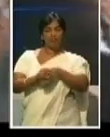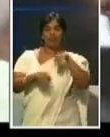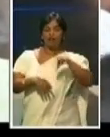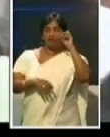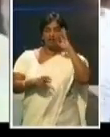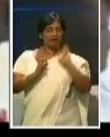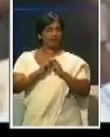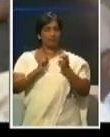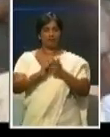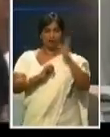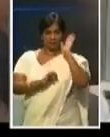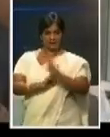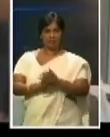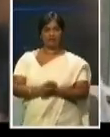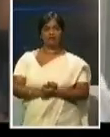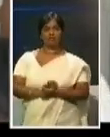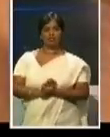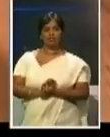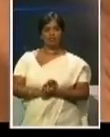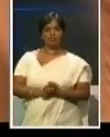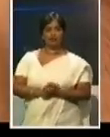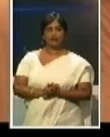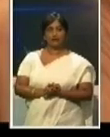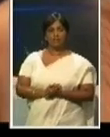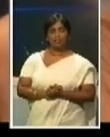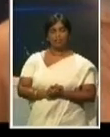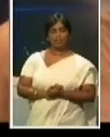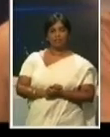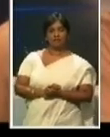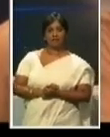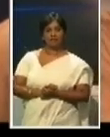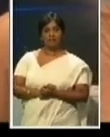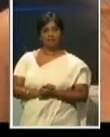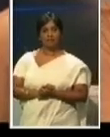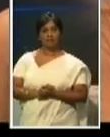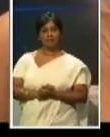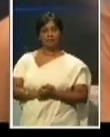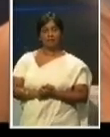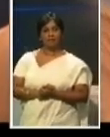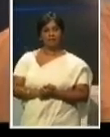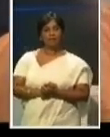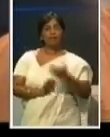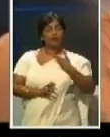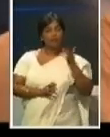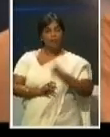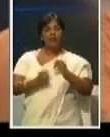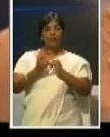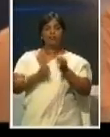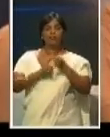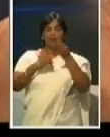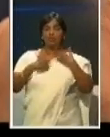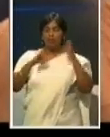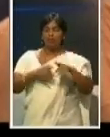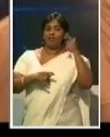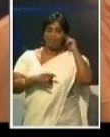අද උදේ නොසන්සුන් තත්වයක්ද හට ගැනුණා. අපි මෙතනට ඉන්නේ සජිත් මහත්තයා වෙනුවෙන්. දැන් අපි මෙතන ඉන්නේ අපි තරහෙට යන්නේ නැතුව.